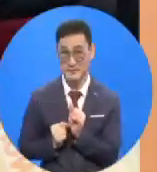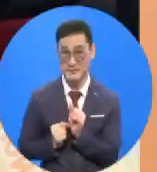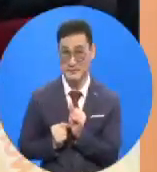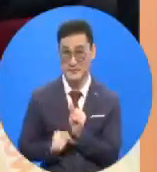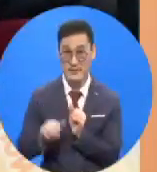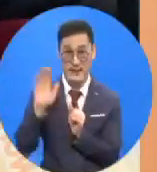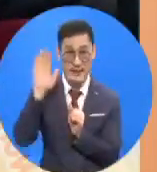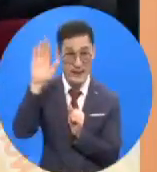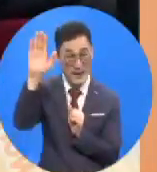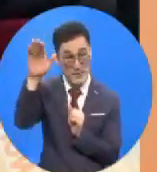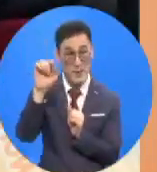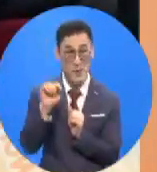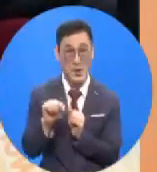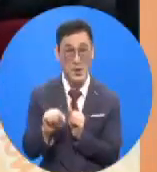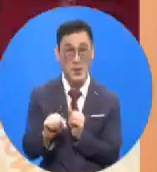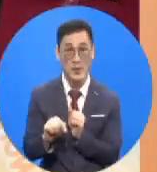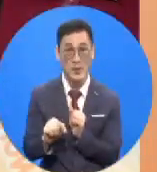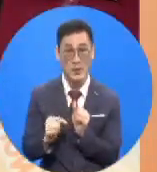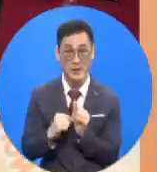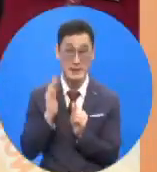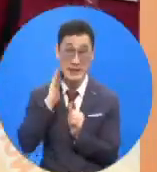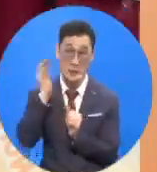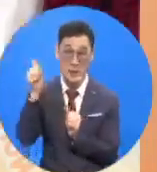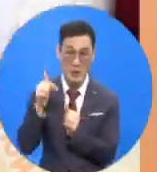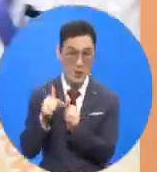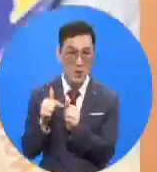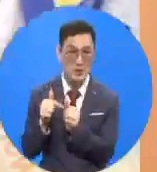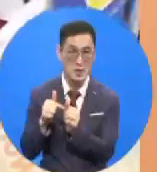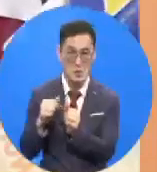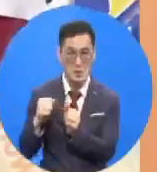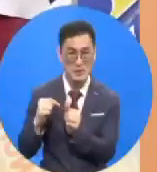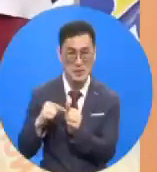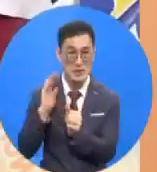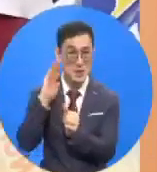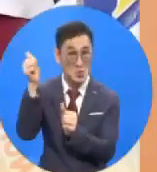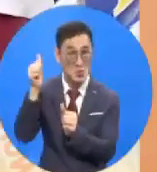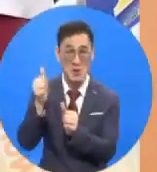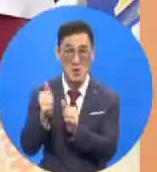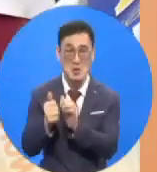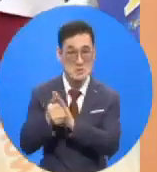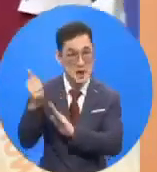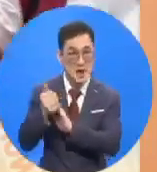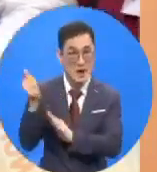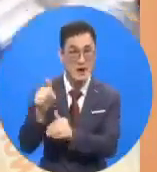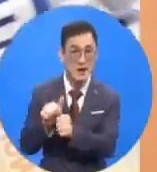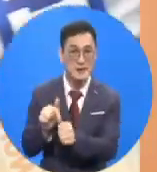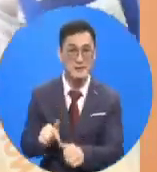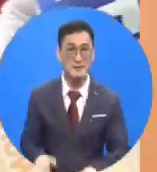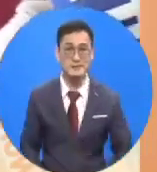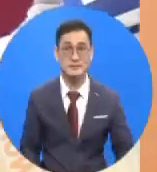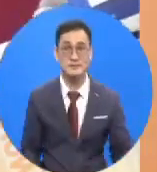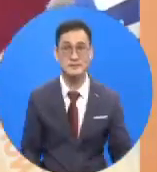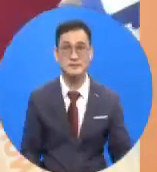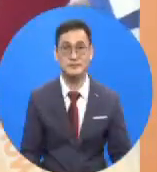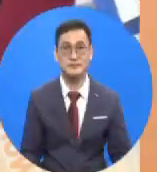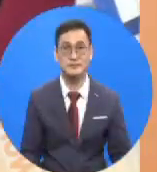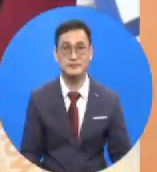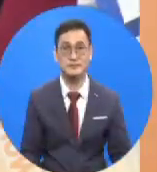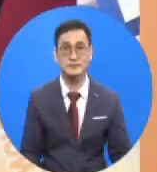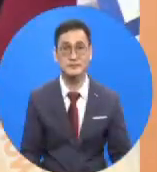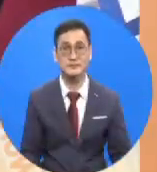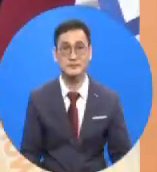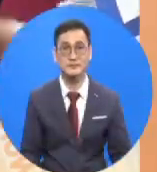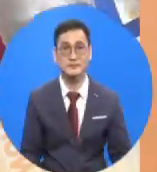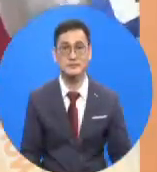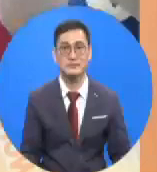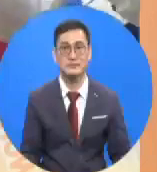방지 전체적인 여론조사에서 나서 치고 나오고 있는 상황이거든요 예 그 삼아 여당이 얻으면 집권 4년차 같은 경우는 세상에